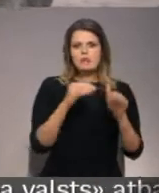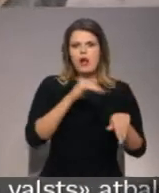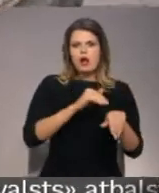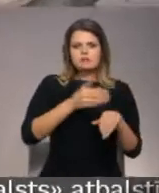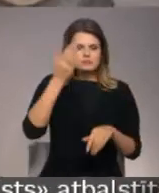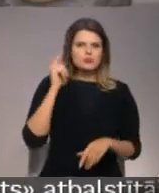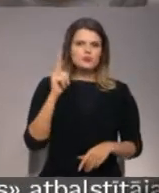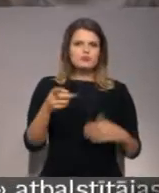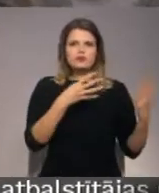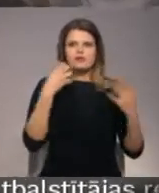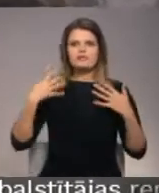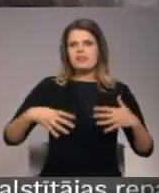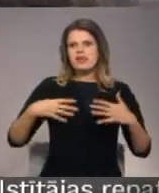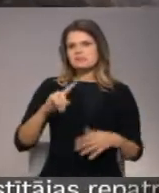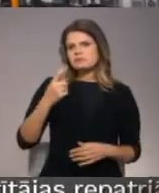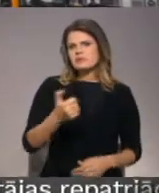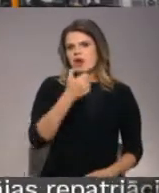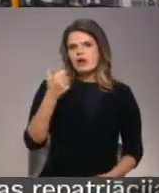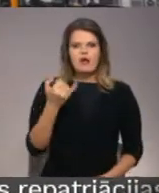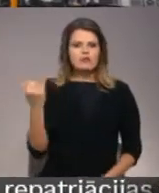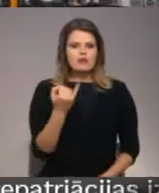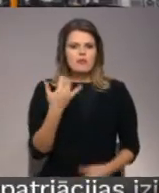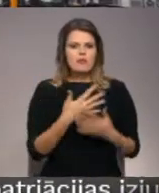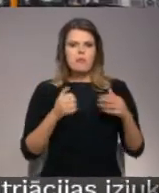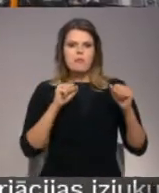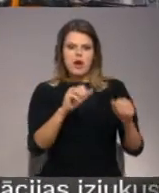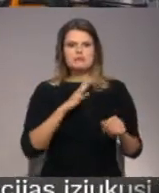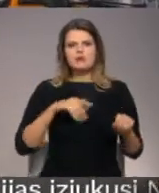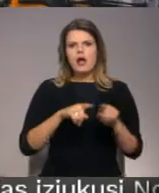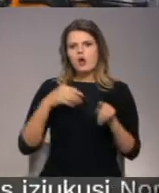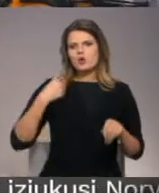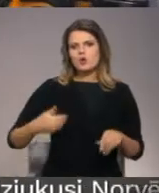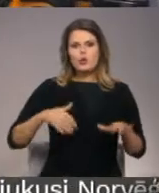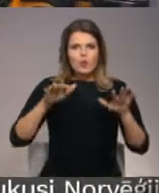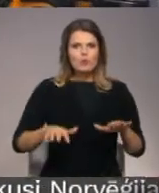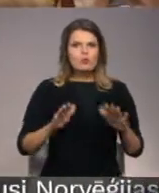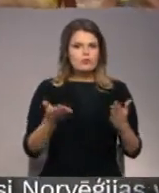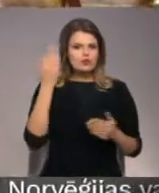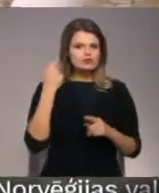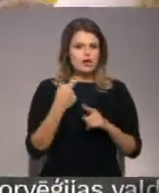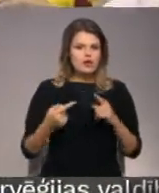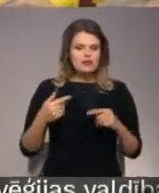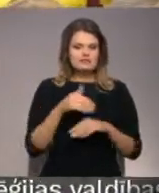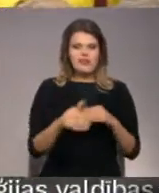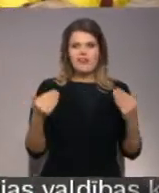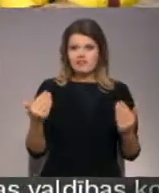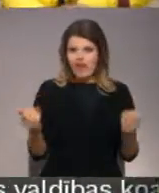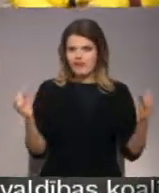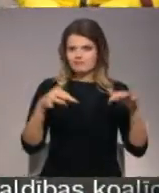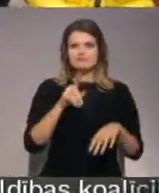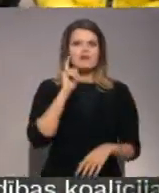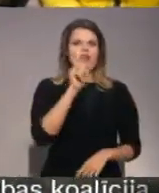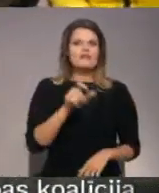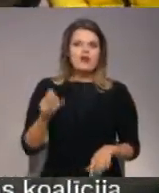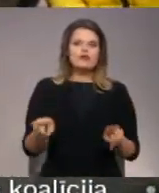bija 1991. Gada janvārī. Barikādes bija arī Kuldīgā, bet šai reizē gan ielā rosās jaunieši, ne tikai no